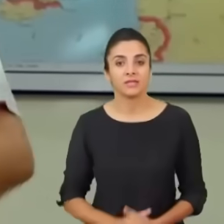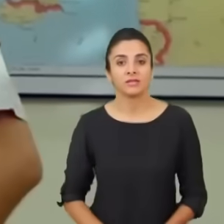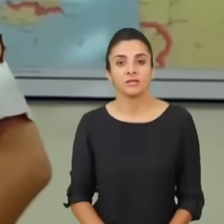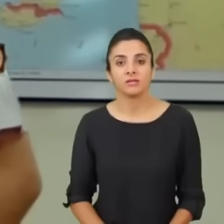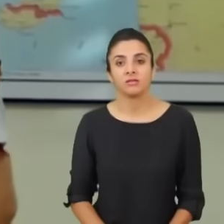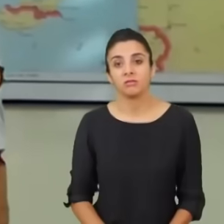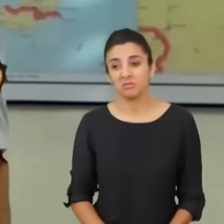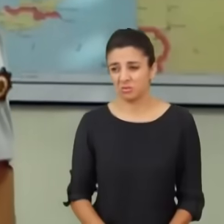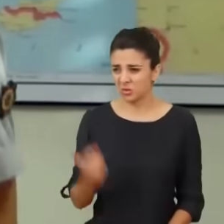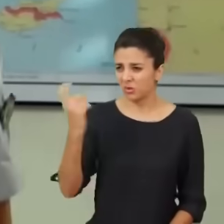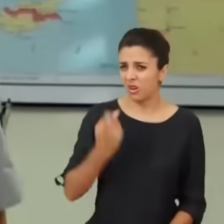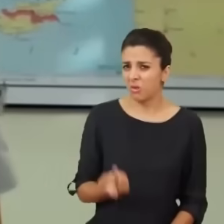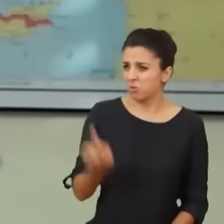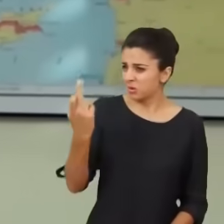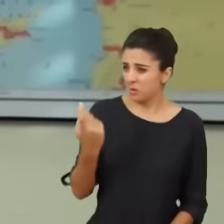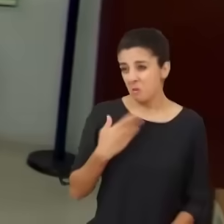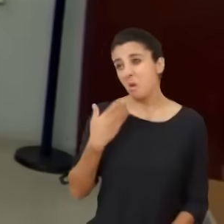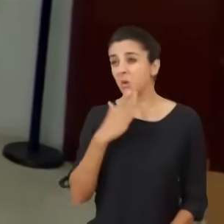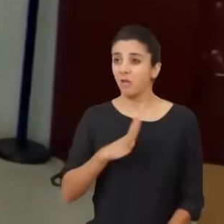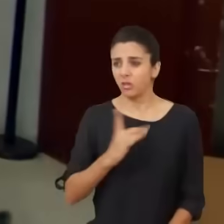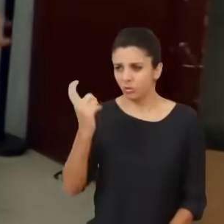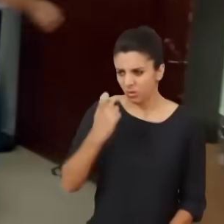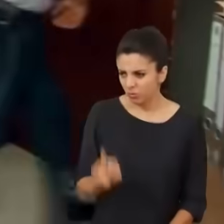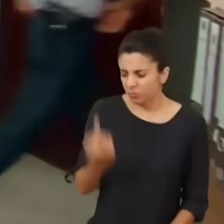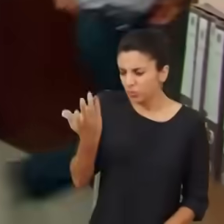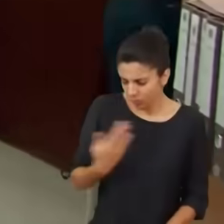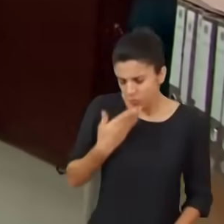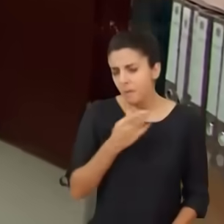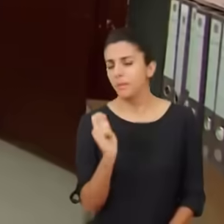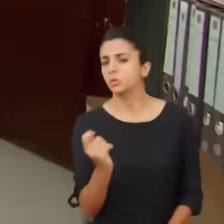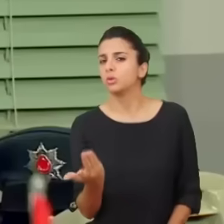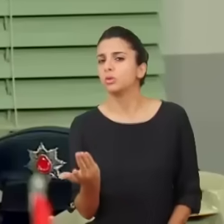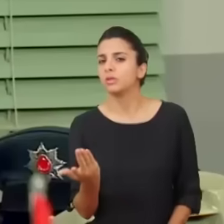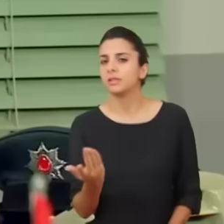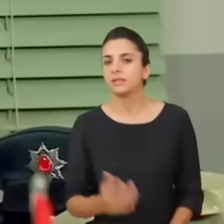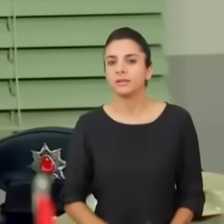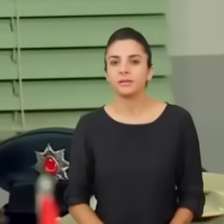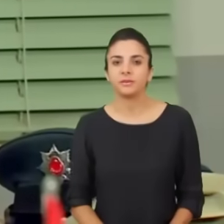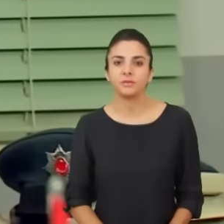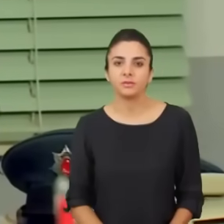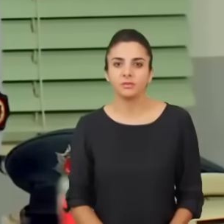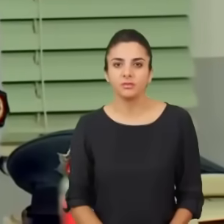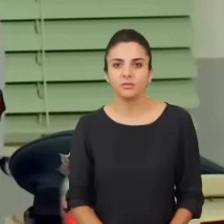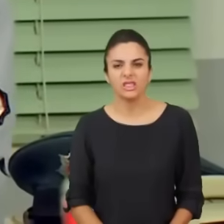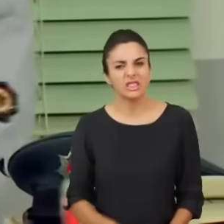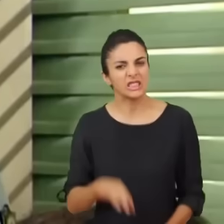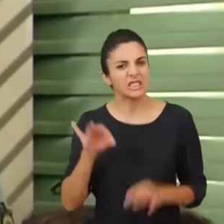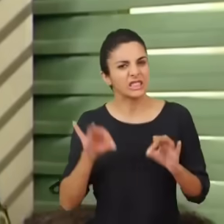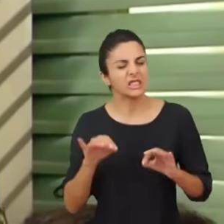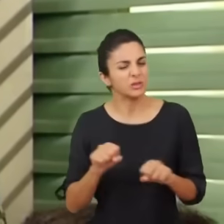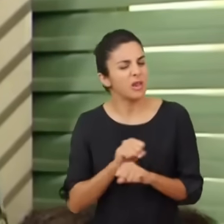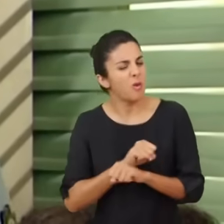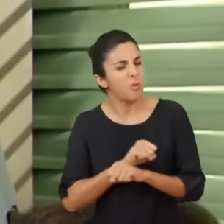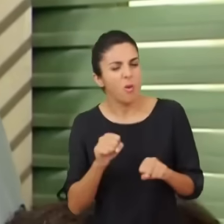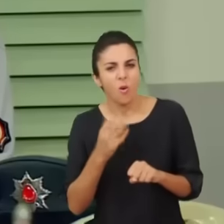Bu sene de oruç tutacak mısınız? Öyle soru mu olur ya? Tabii ki tutacağız. Hızla çekip gitti. Selahattin arkasından bakıyor. Şimdi yandık işte Yusuf. Niye,